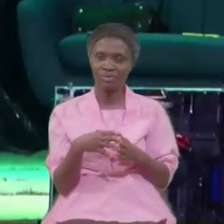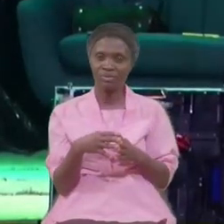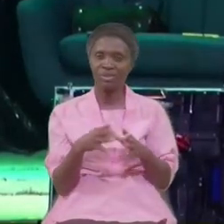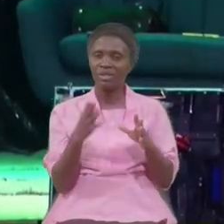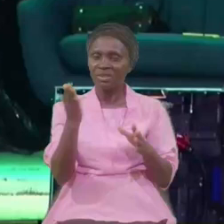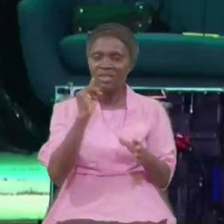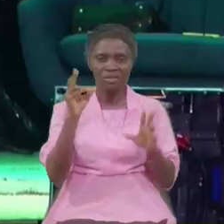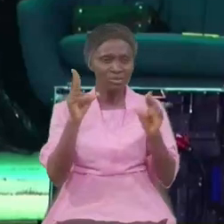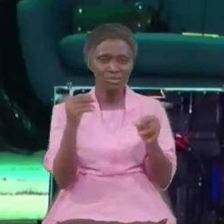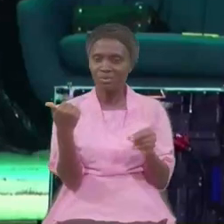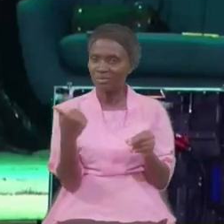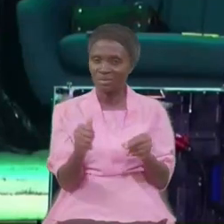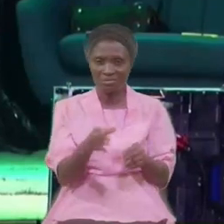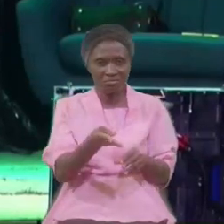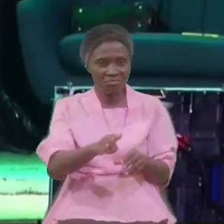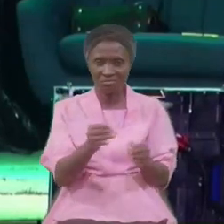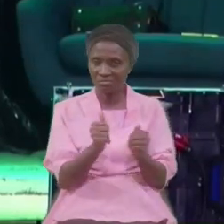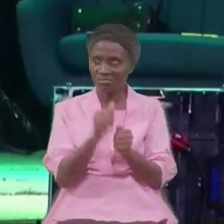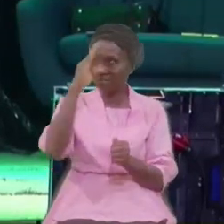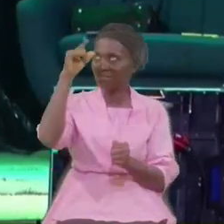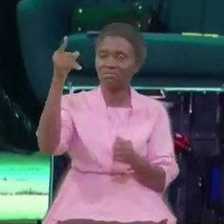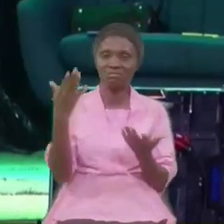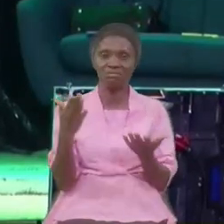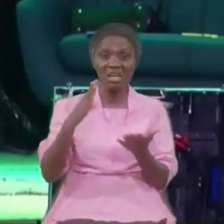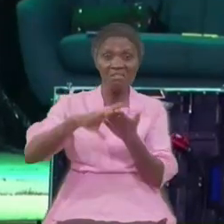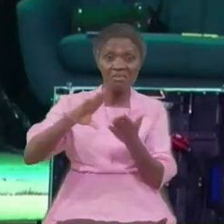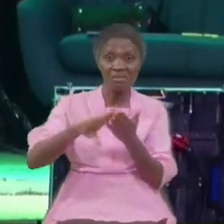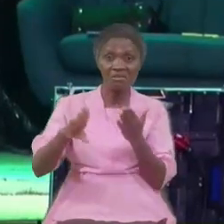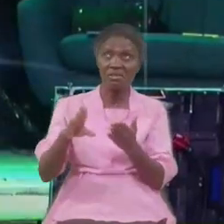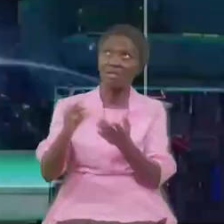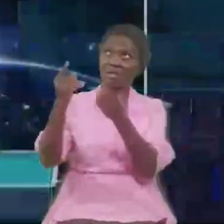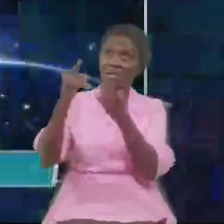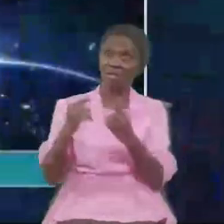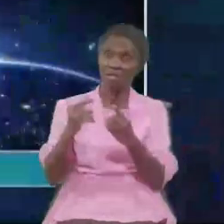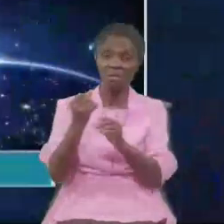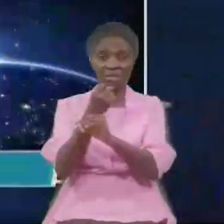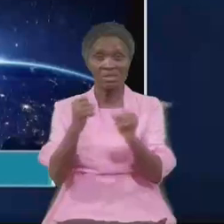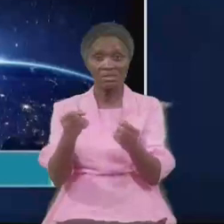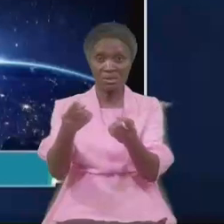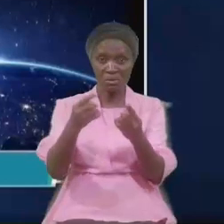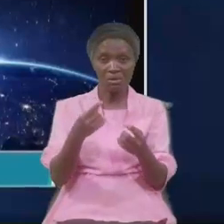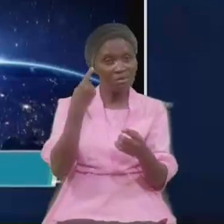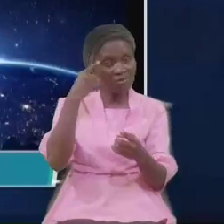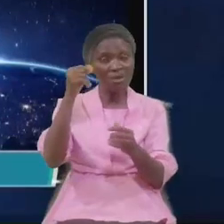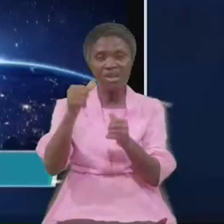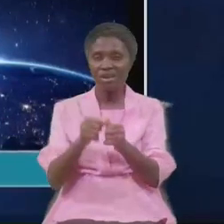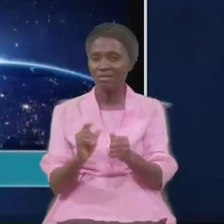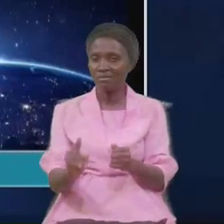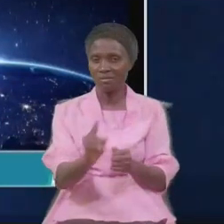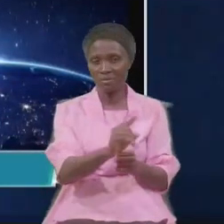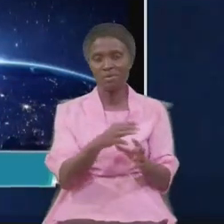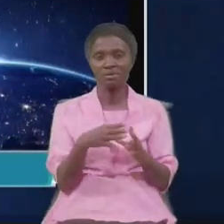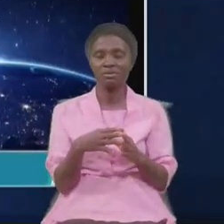de partialité avec le Seigneur. Le pardon vient, le salut vient pour tout le